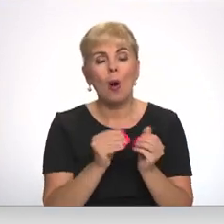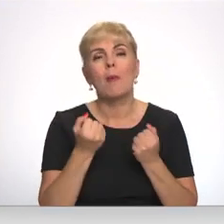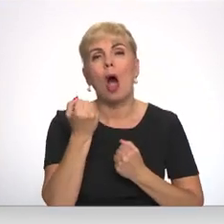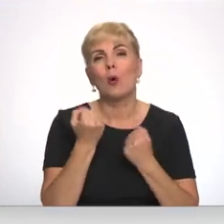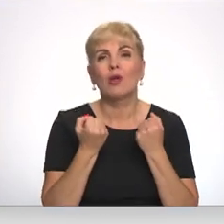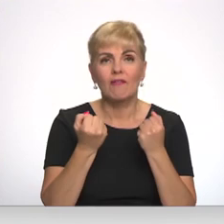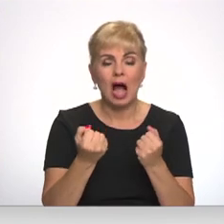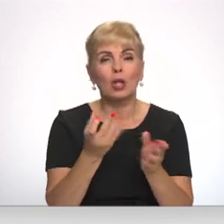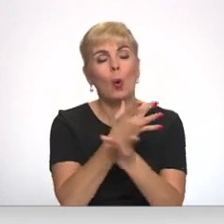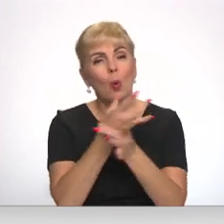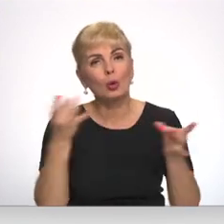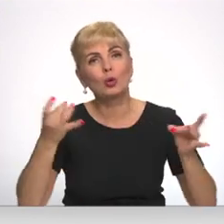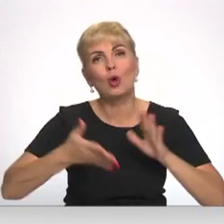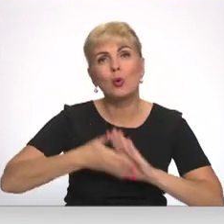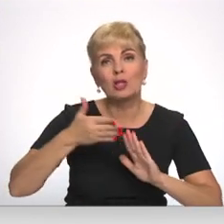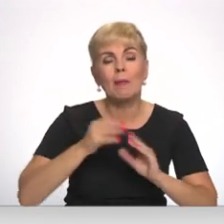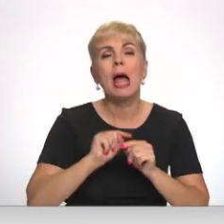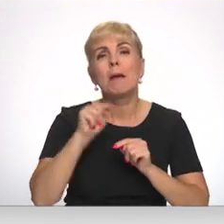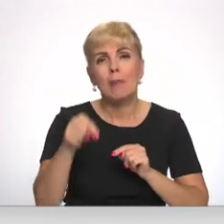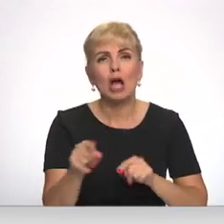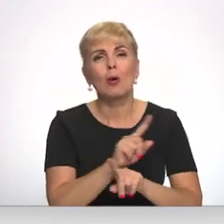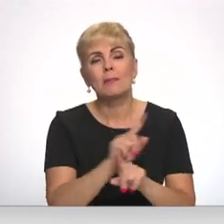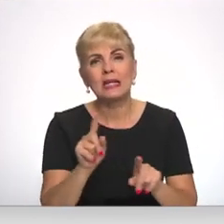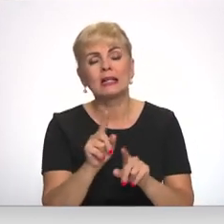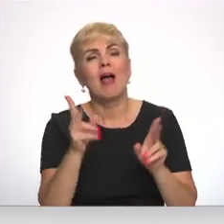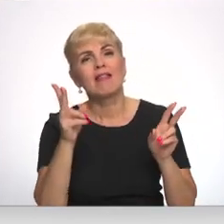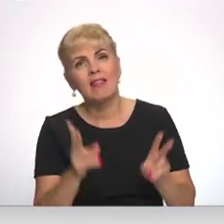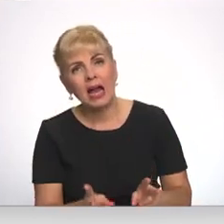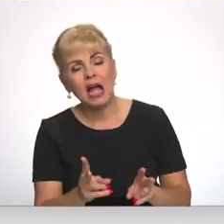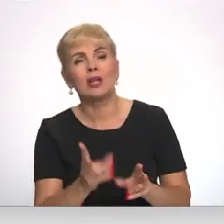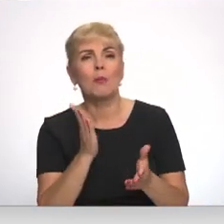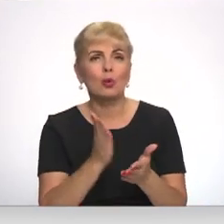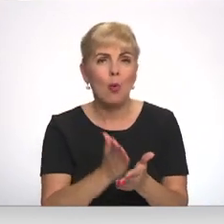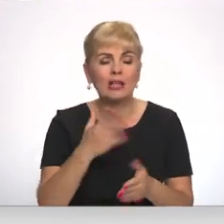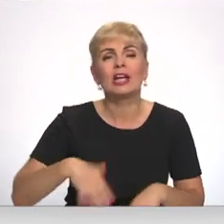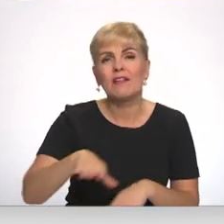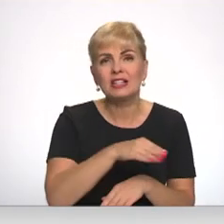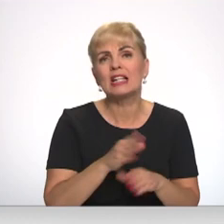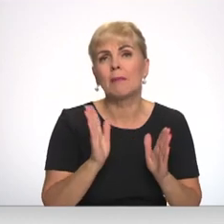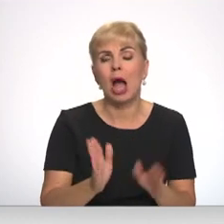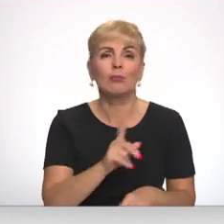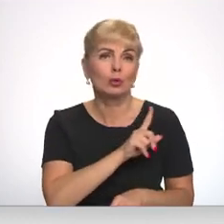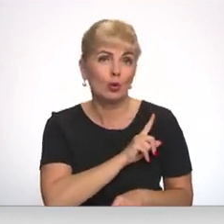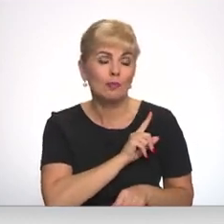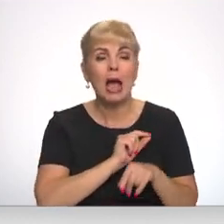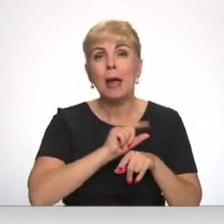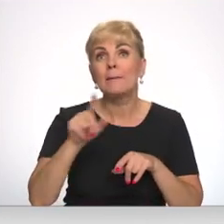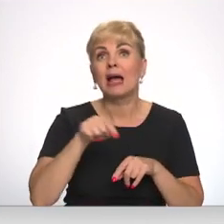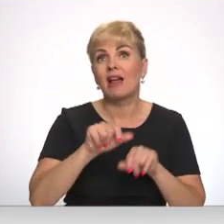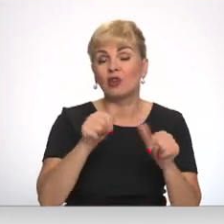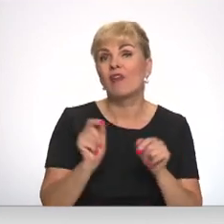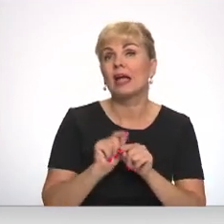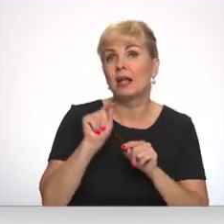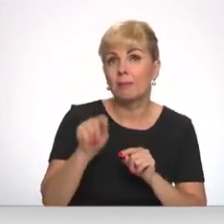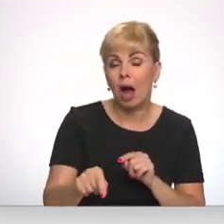uzlabojās pamazām, bet nu, pārkāpumi tāpatās ir, negadījumi notiek un visiem ir jābūt uzmanīgiem. Toties pieaug tādu veidu pārkāpumi